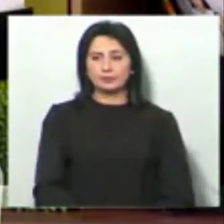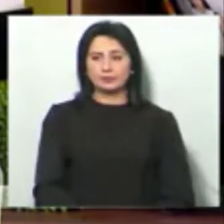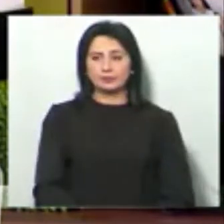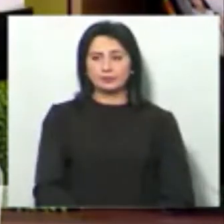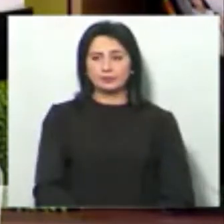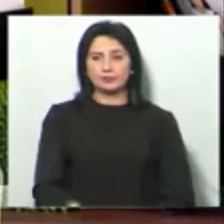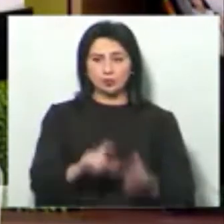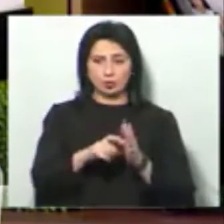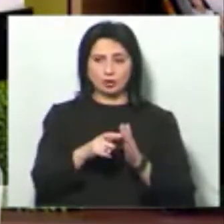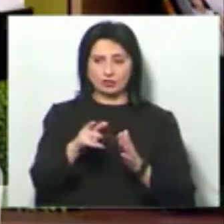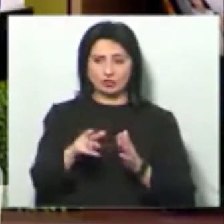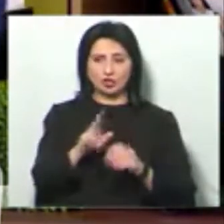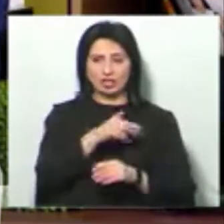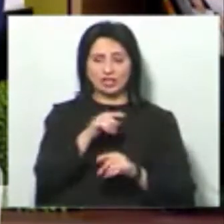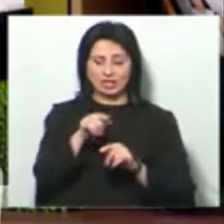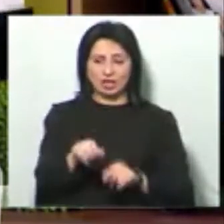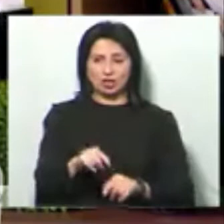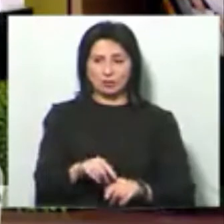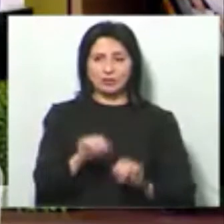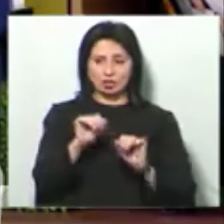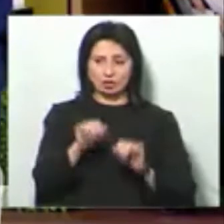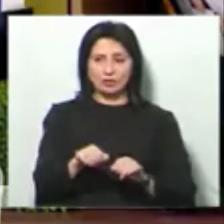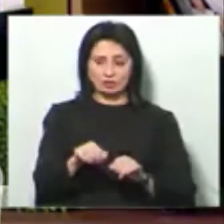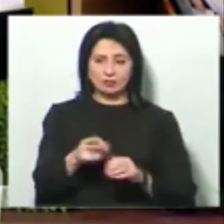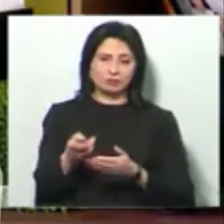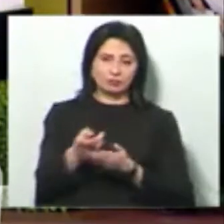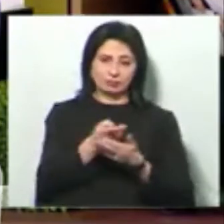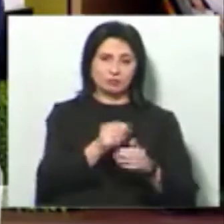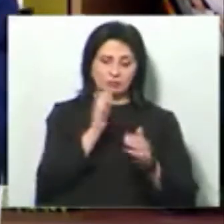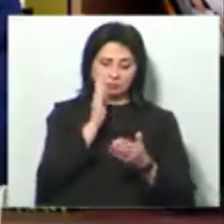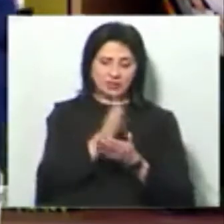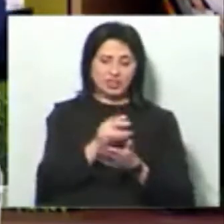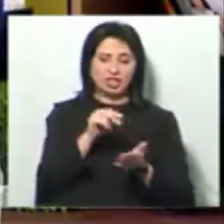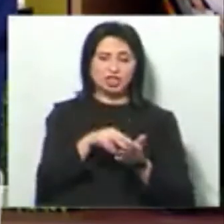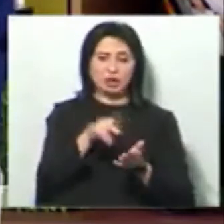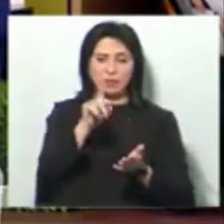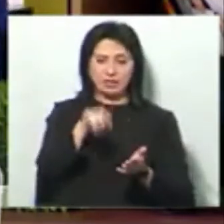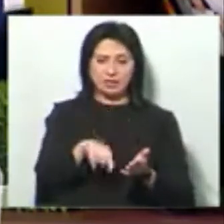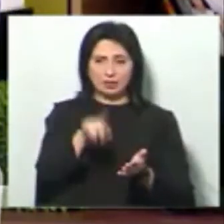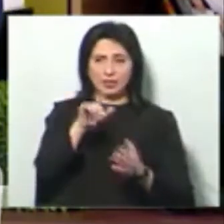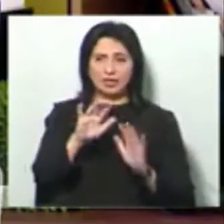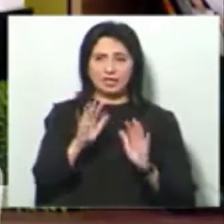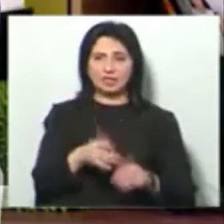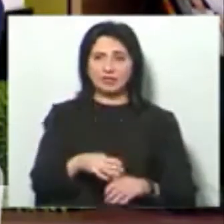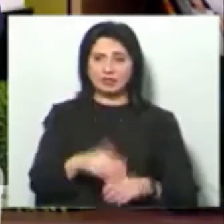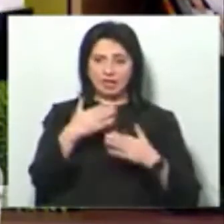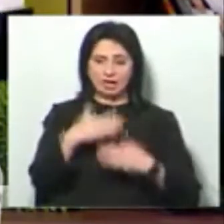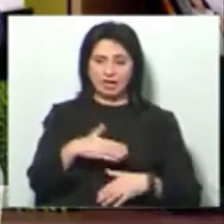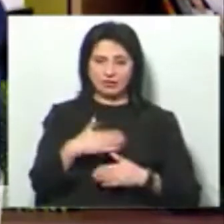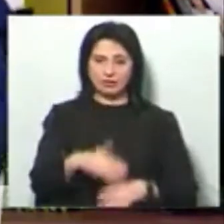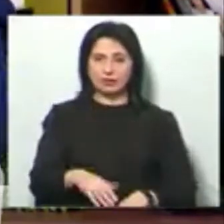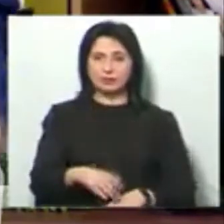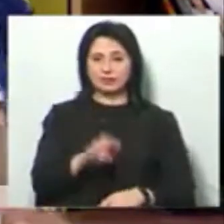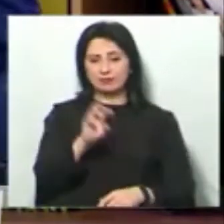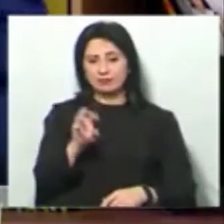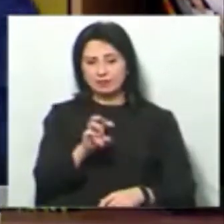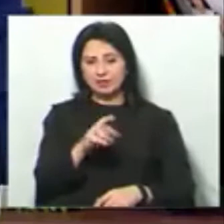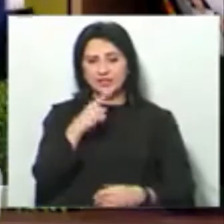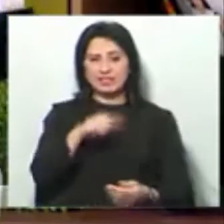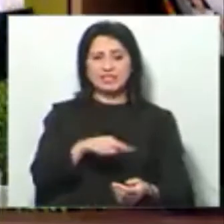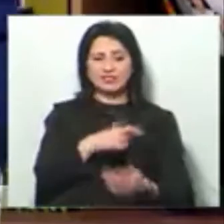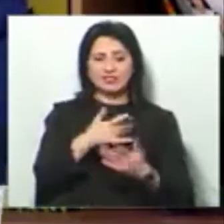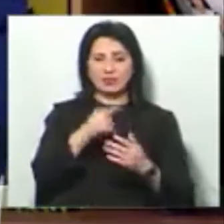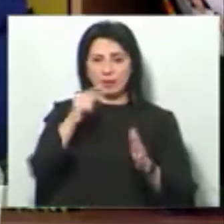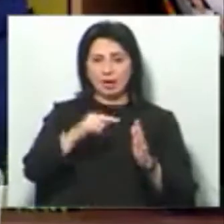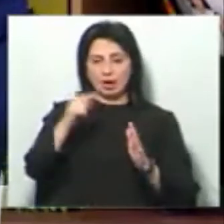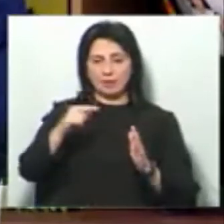ოთახში, კლინიკაში და შემდგომ სტაციონარში პირდაპირ შეფასება ხდება რენტგენით, ეხოკარდიოგრაფიით, სისხლის სხვადასხვა